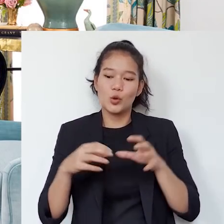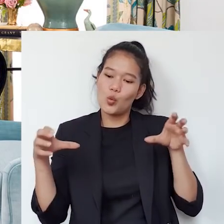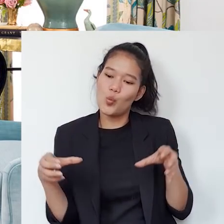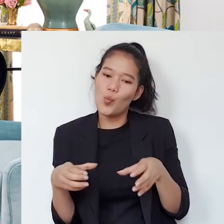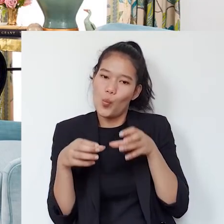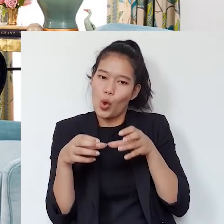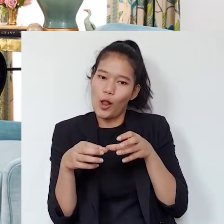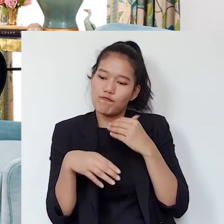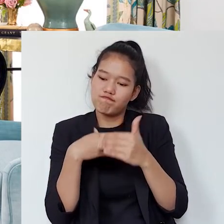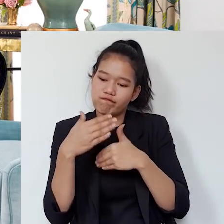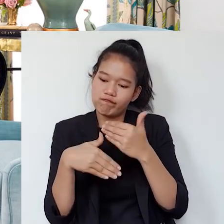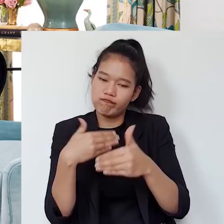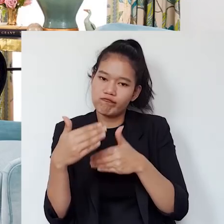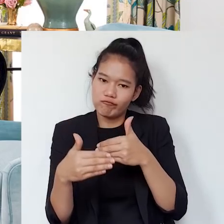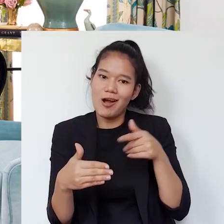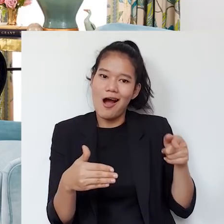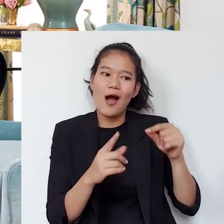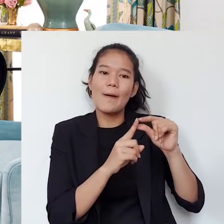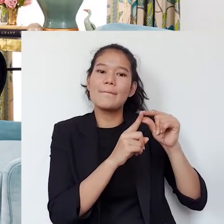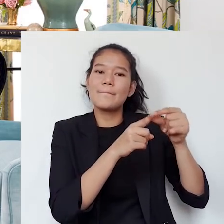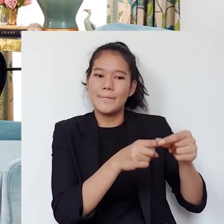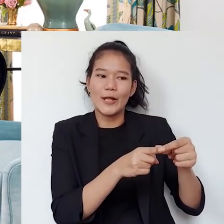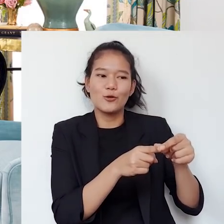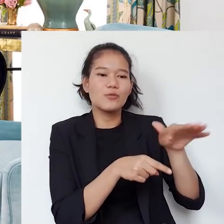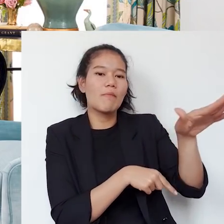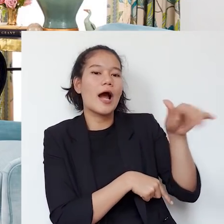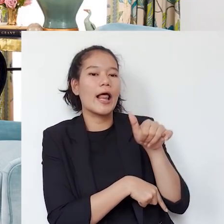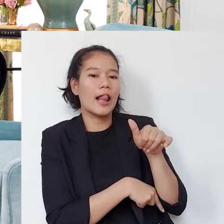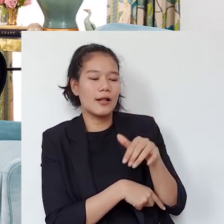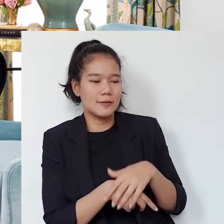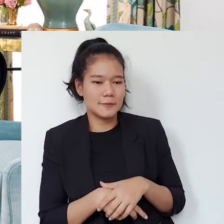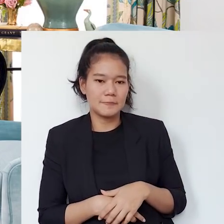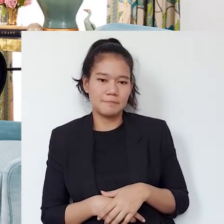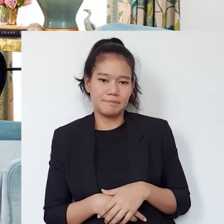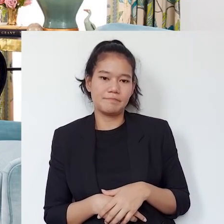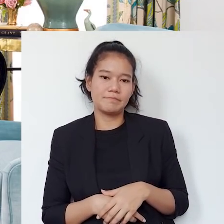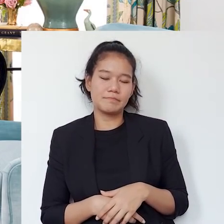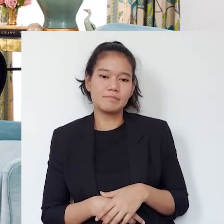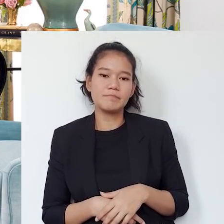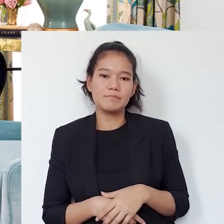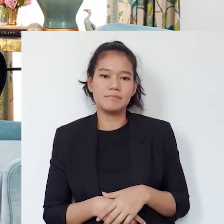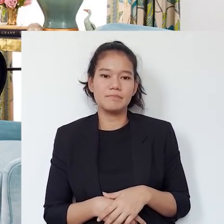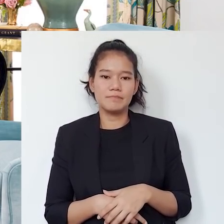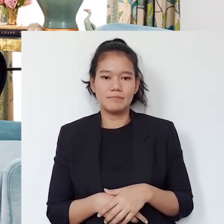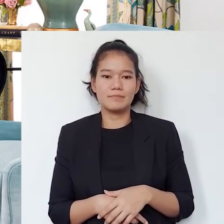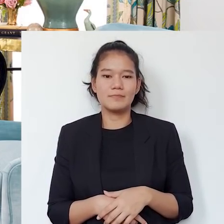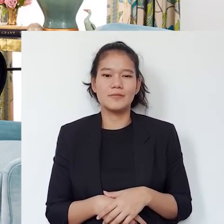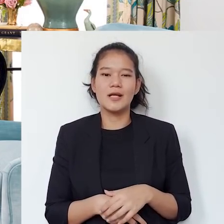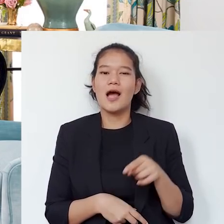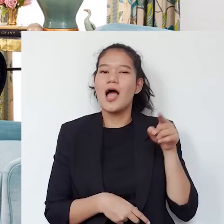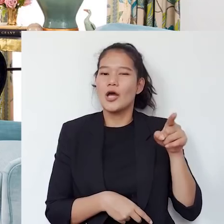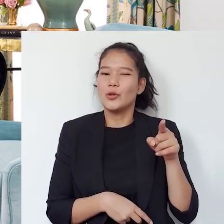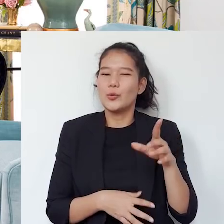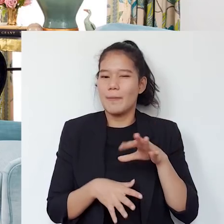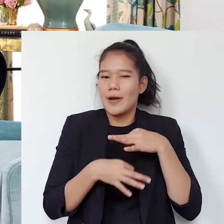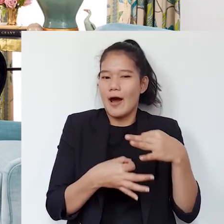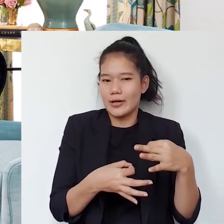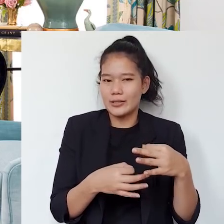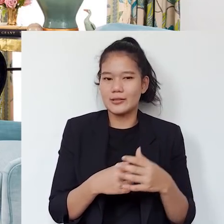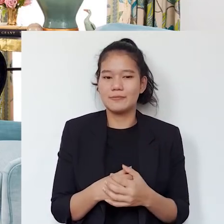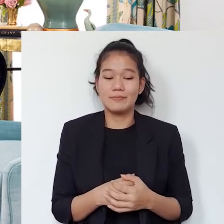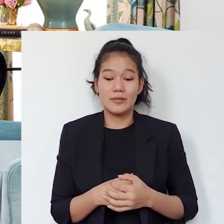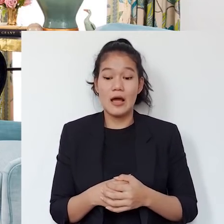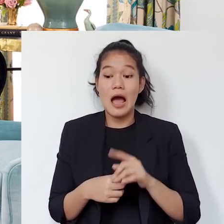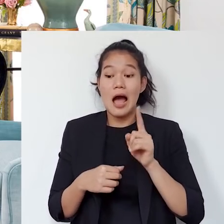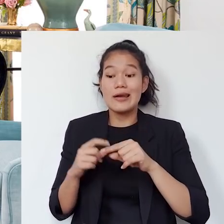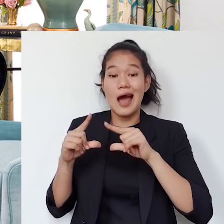dilaksanakan, dan Petrus di sana dipanggil. Ini yang menarik Bapak Ibu Saudara. Di